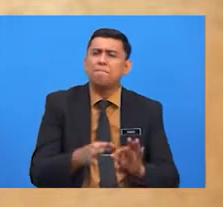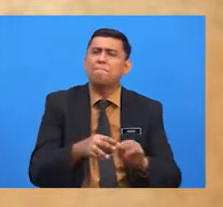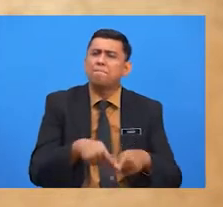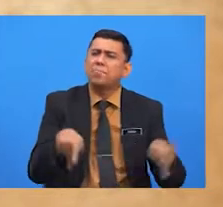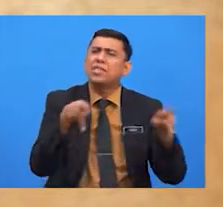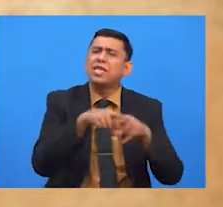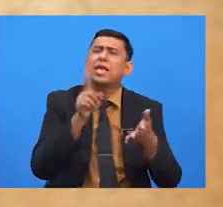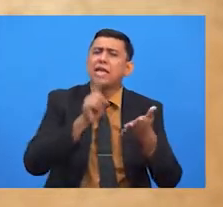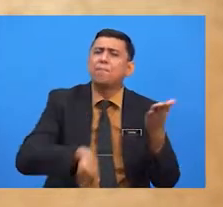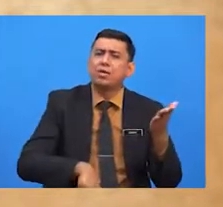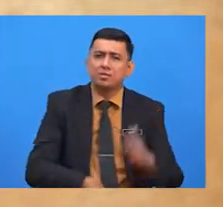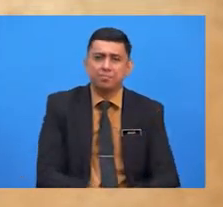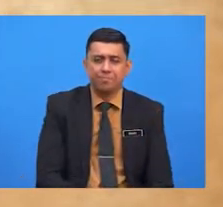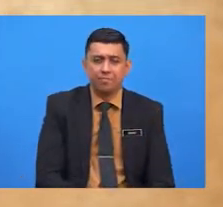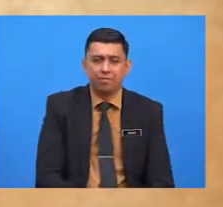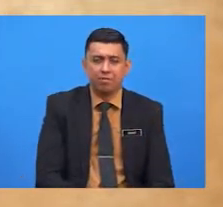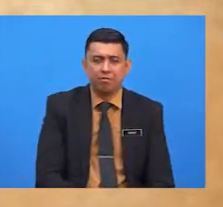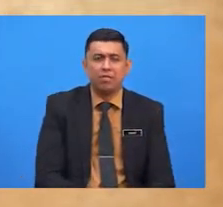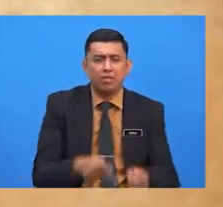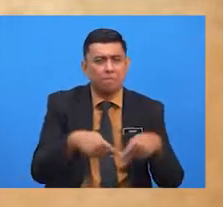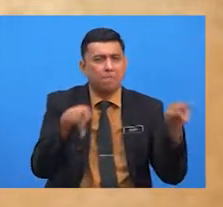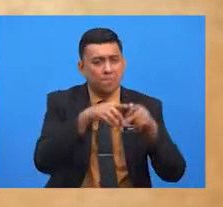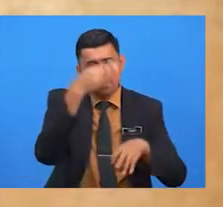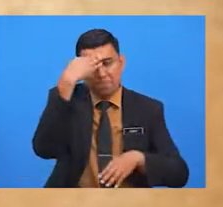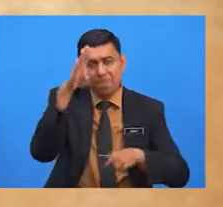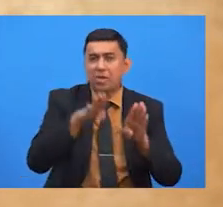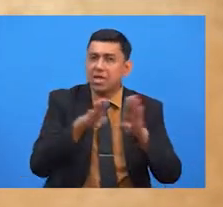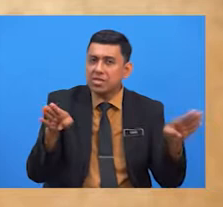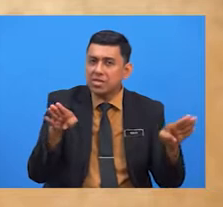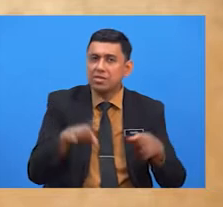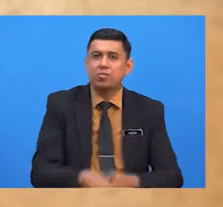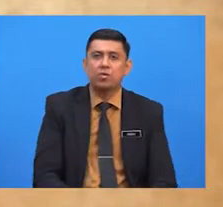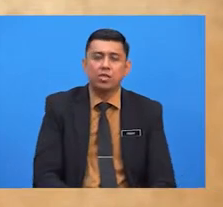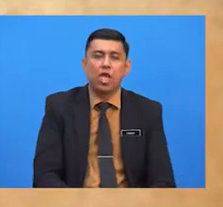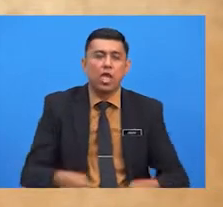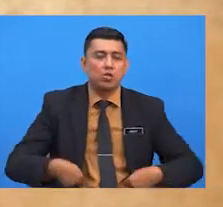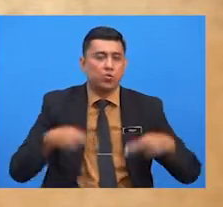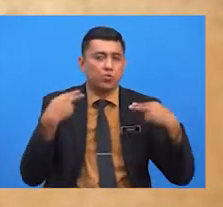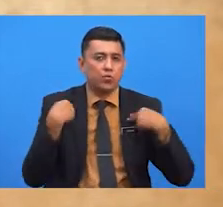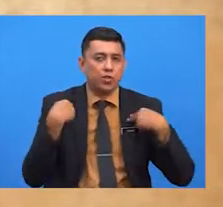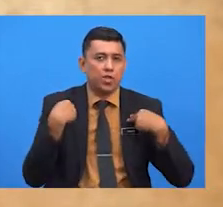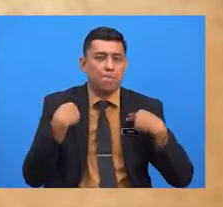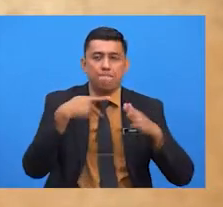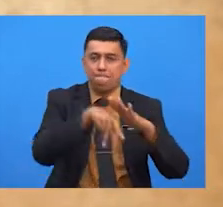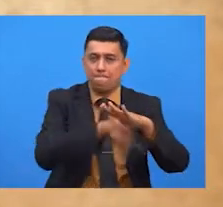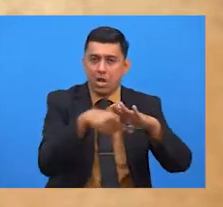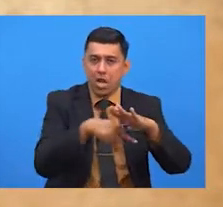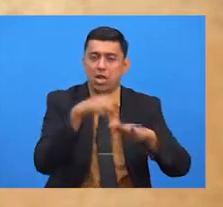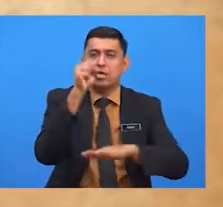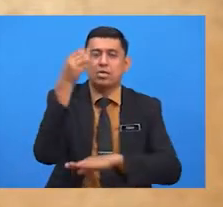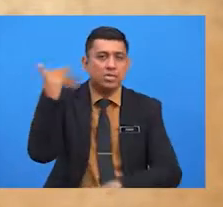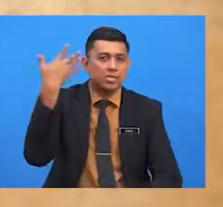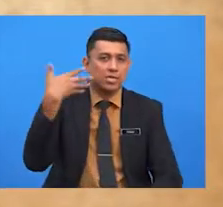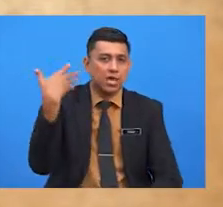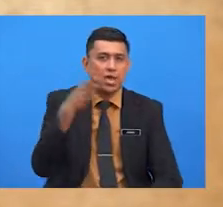ini? Tulisan penting bagi membezakan kehidupan zaman prasejarah dan